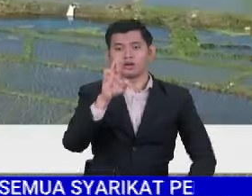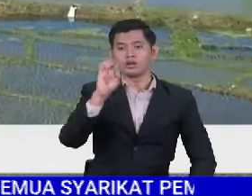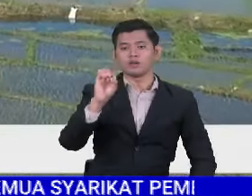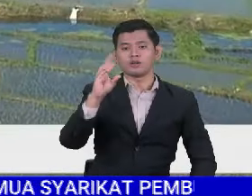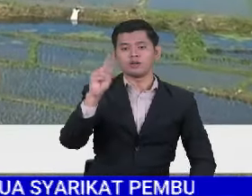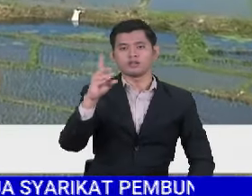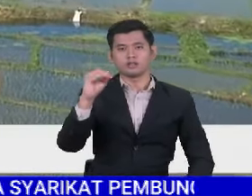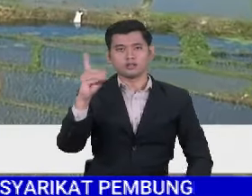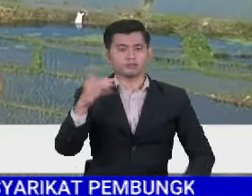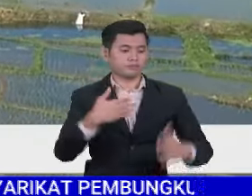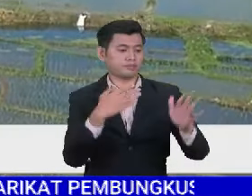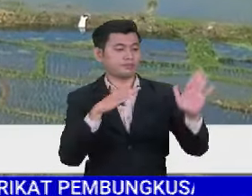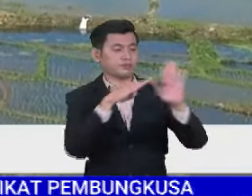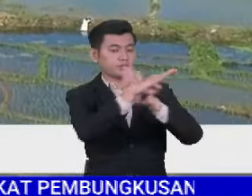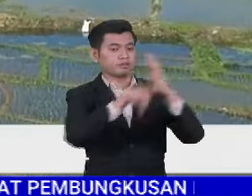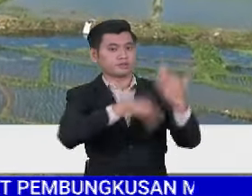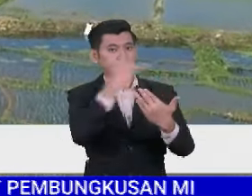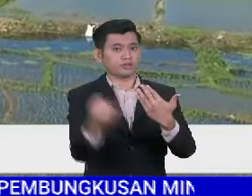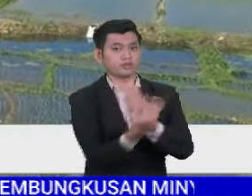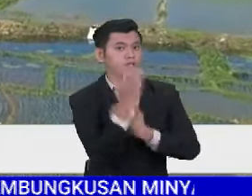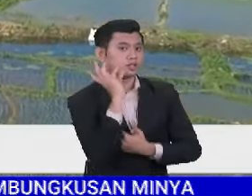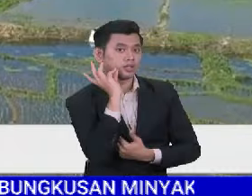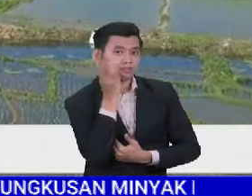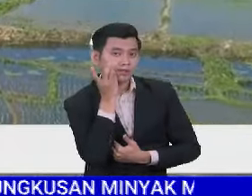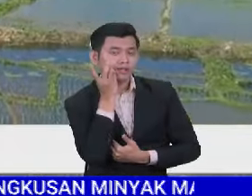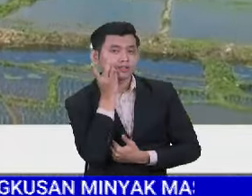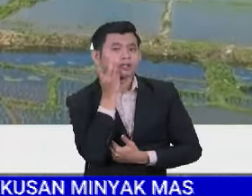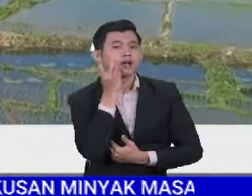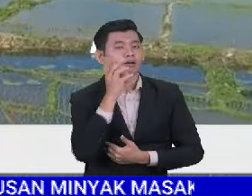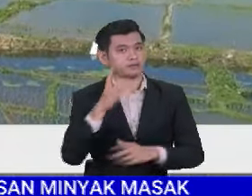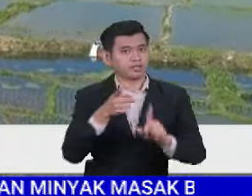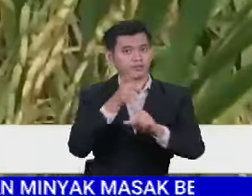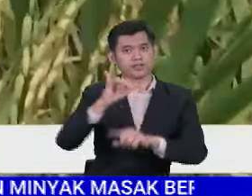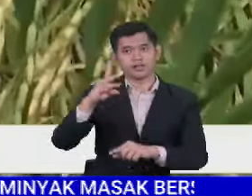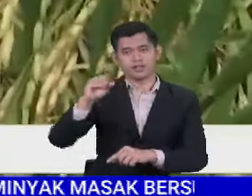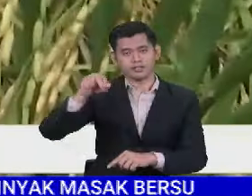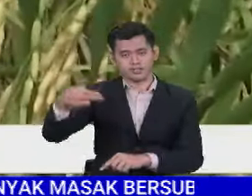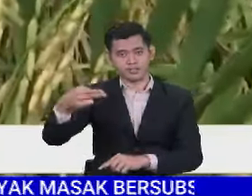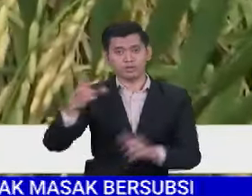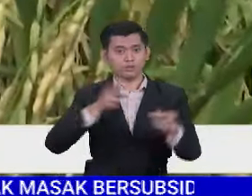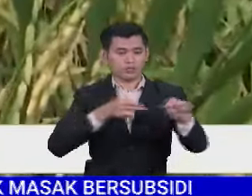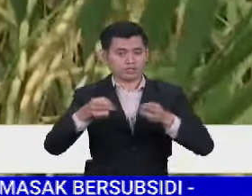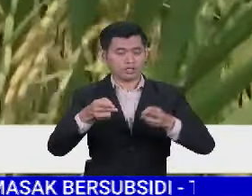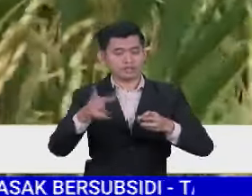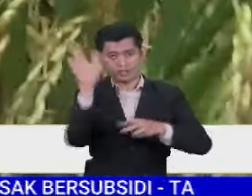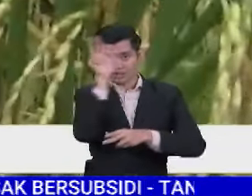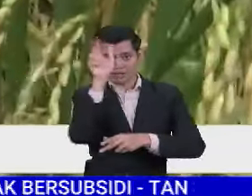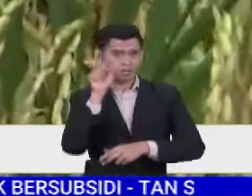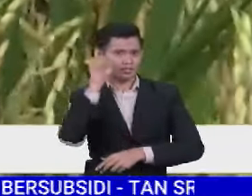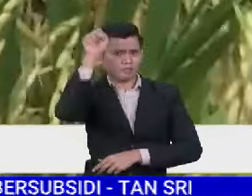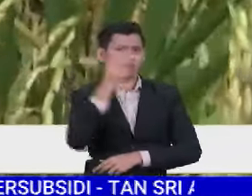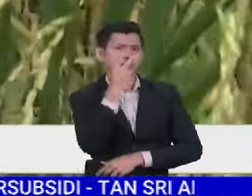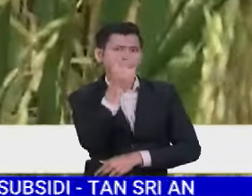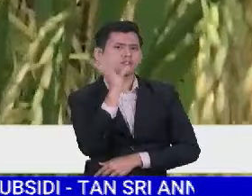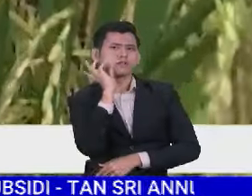Candi pembangunan Project jelapang padi menurut si Aida merupakan antara usaha berurusan kerajaan untuk memastikan